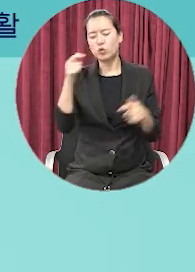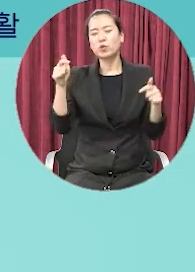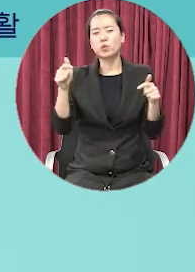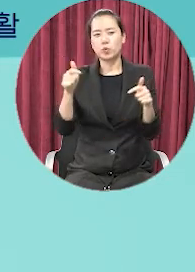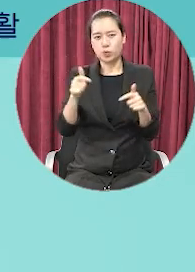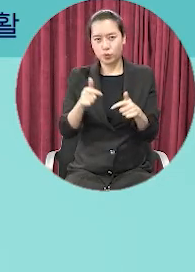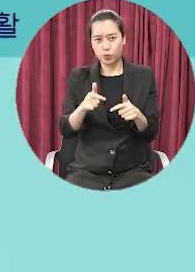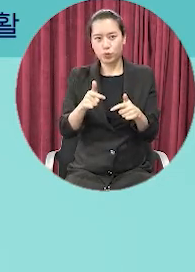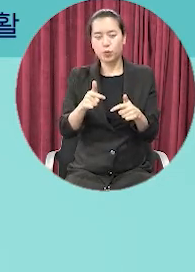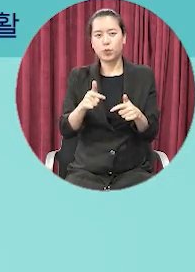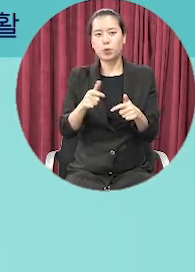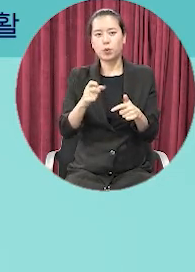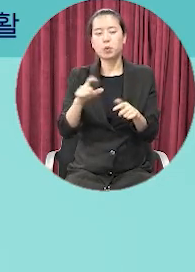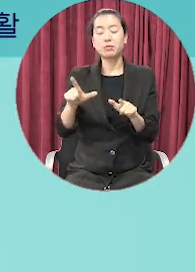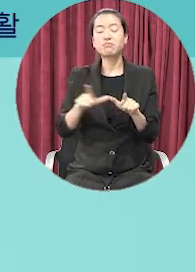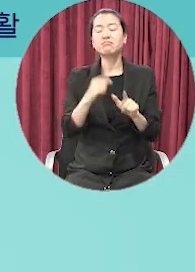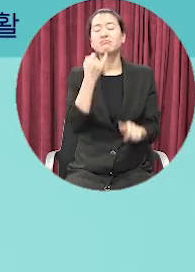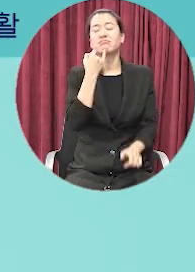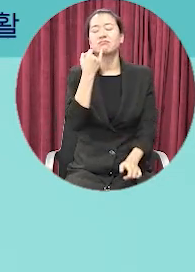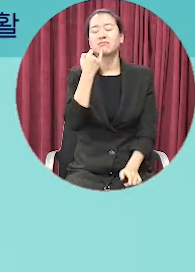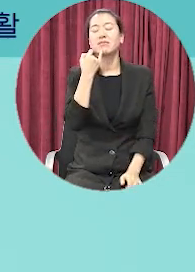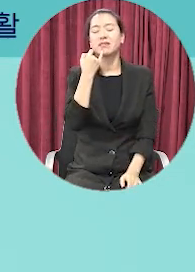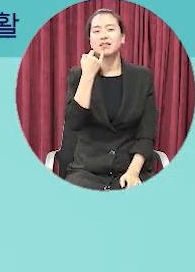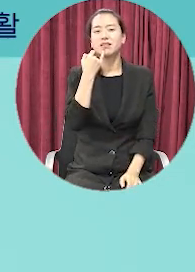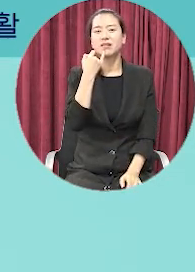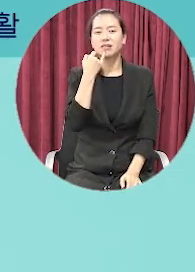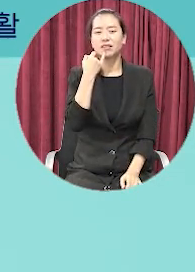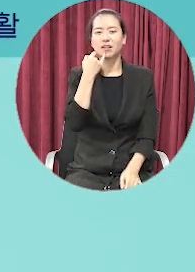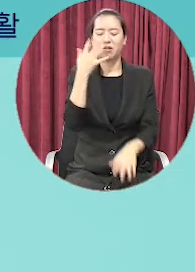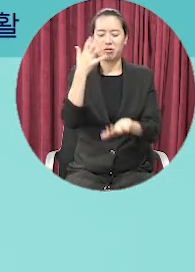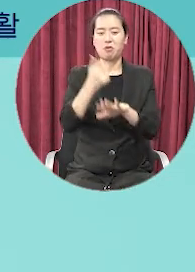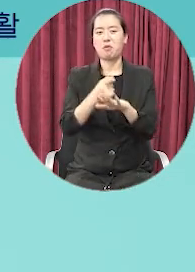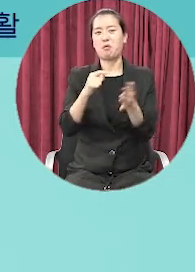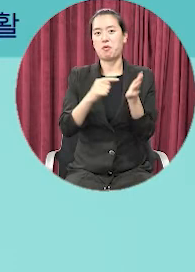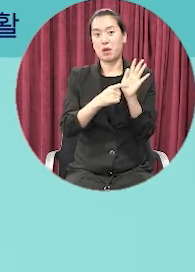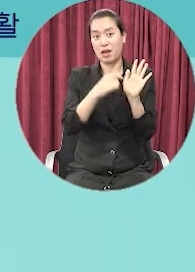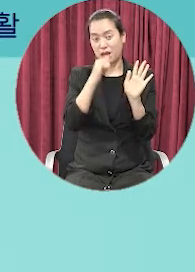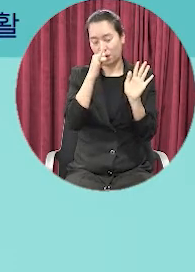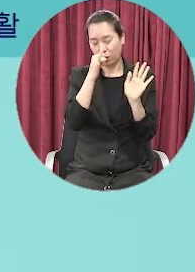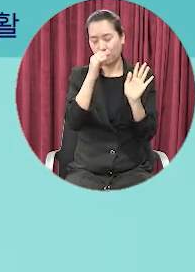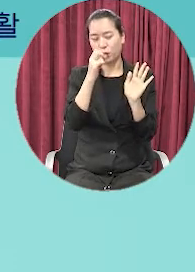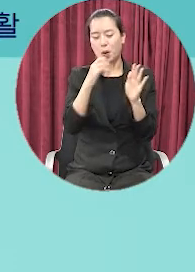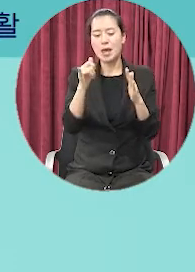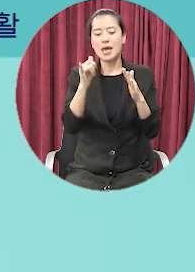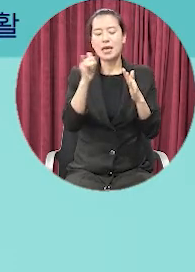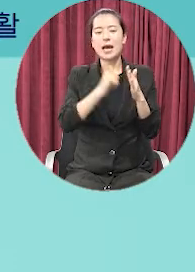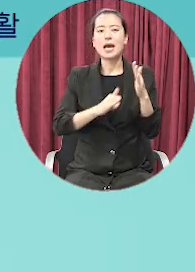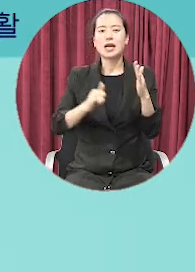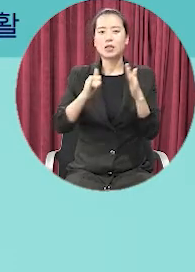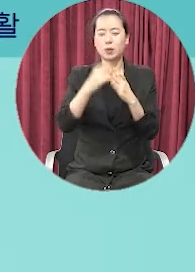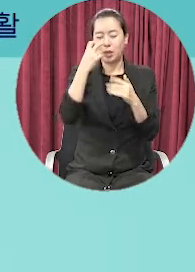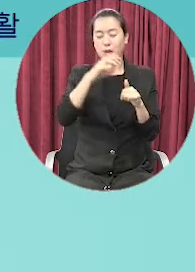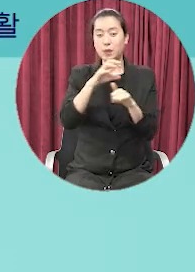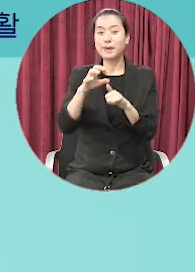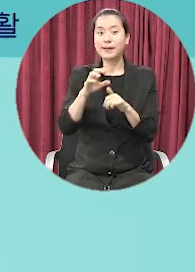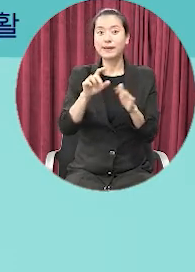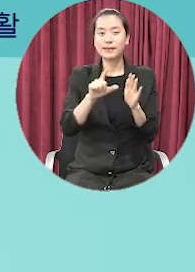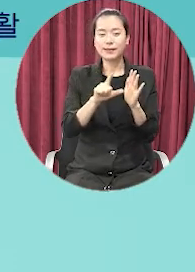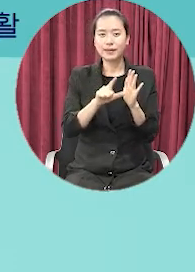삶의 질은 증가하는 그런 경향을 보이기 때문에 이런 가족